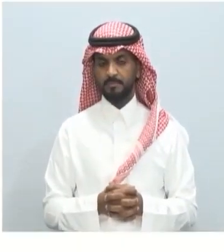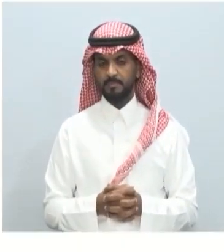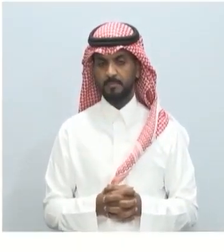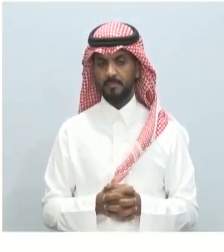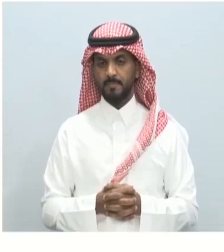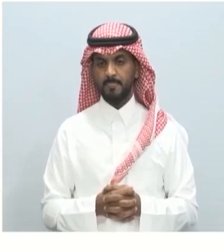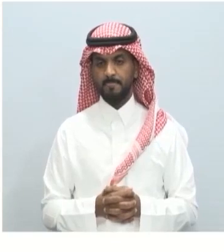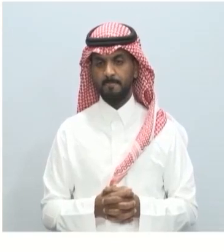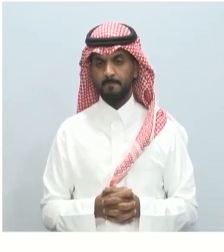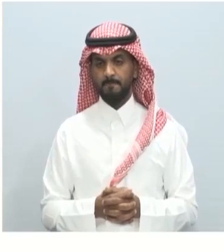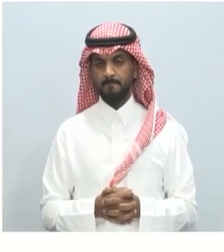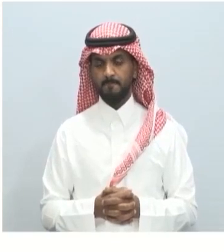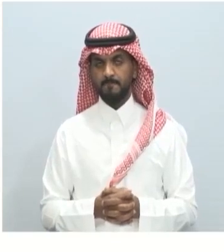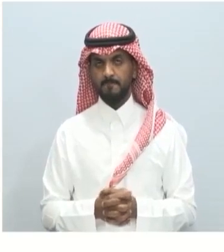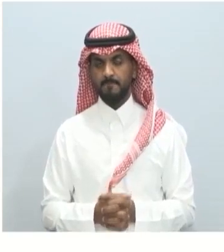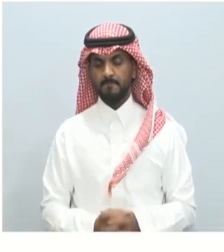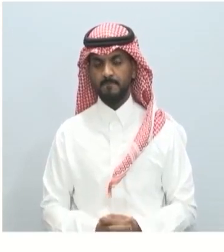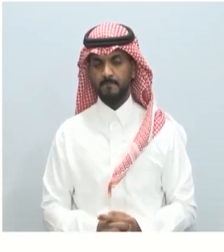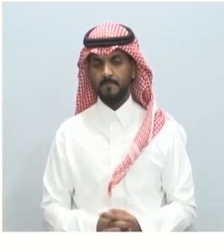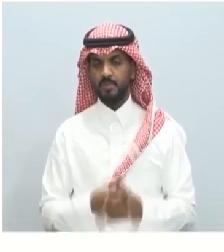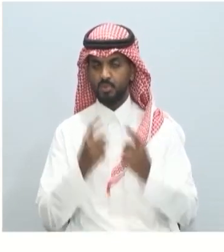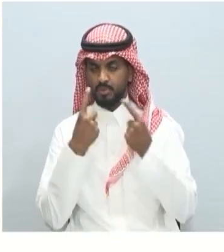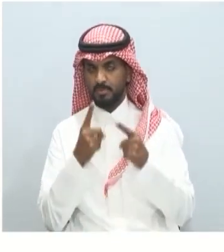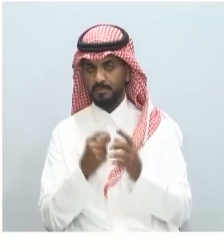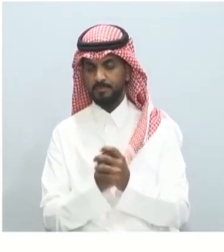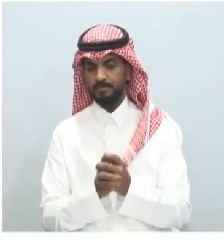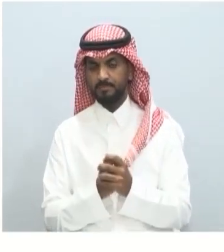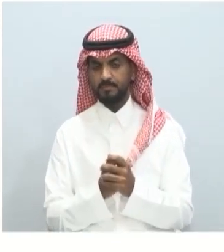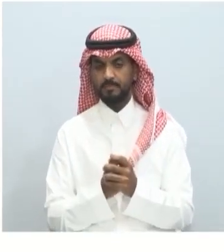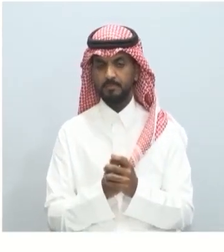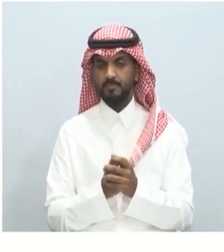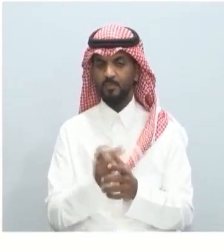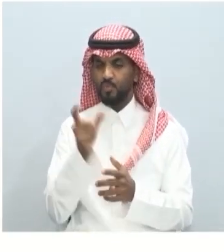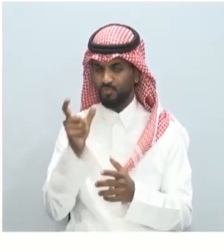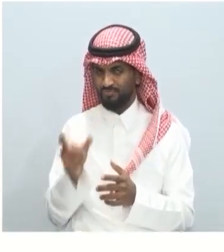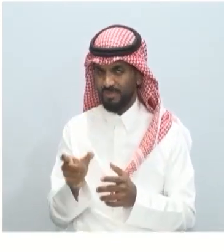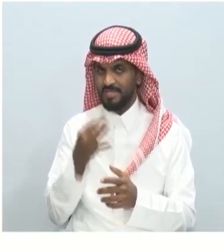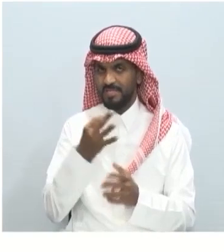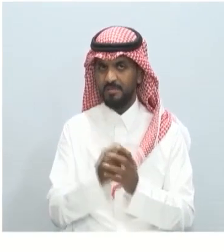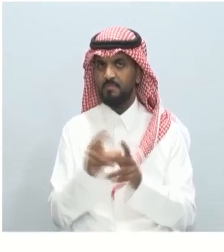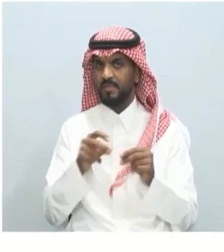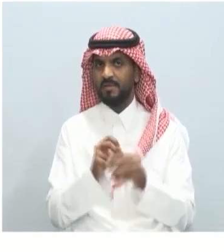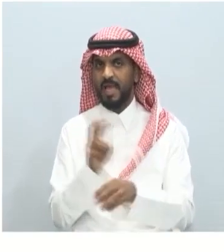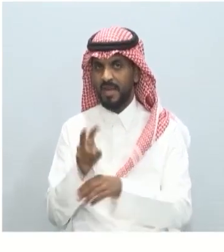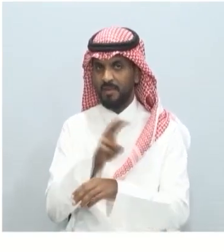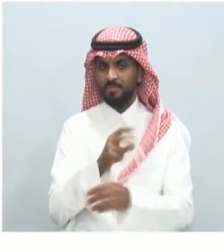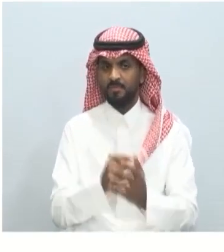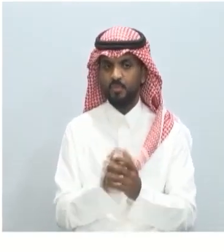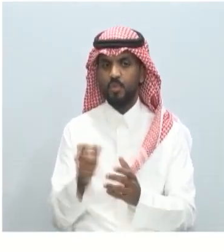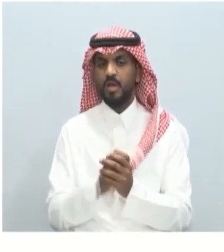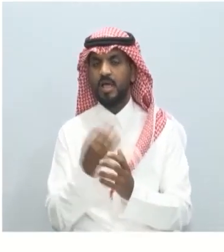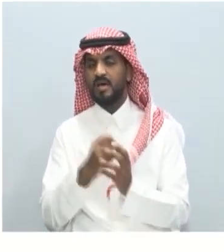امامك جميل هنا يقول مثلا ان القارئ السريع كالارنب والقارئ